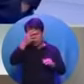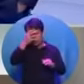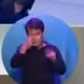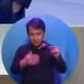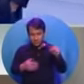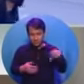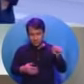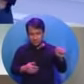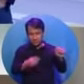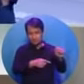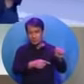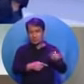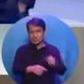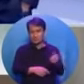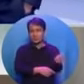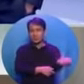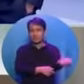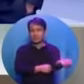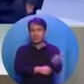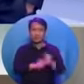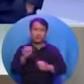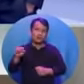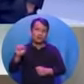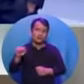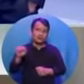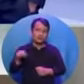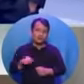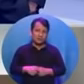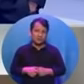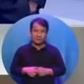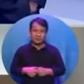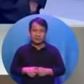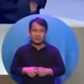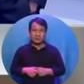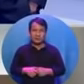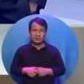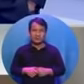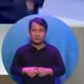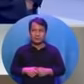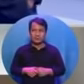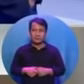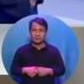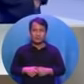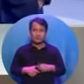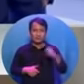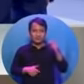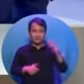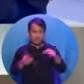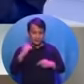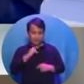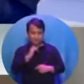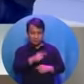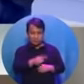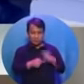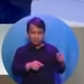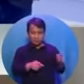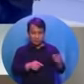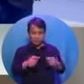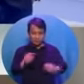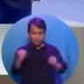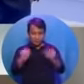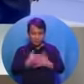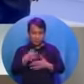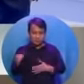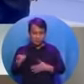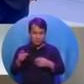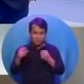nyo? Opo, ay inaano ko lang po yung asawa ko. Hindi, tatanong ko muna. Totoo ba, kaya siguro natakot lahat